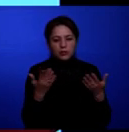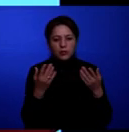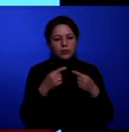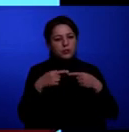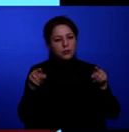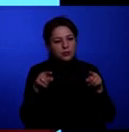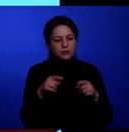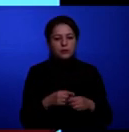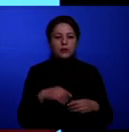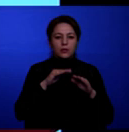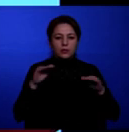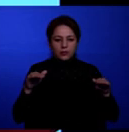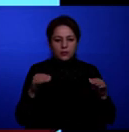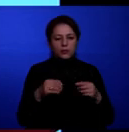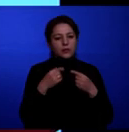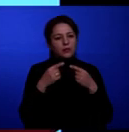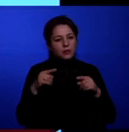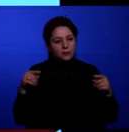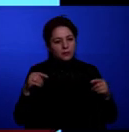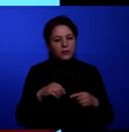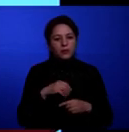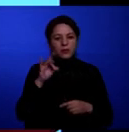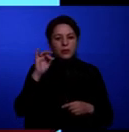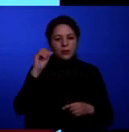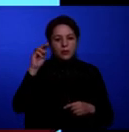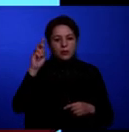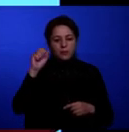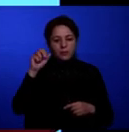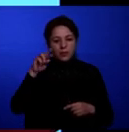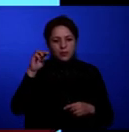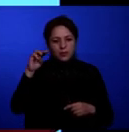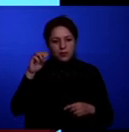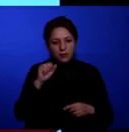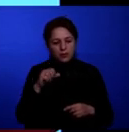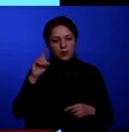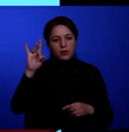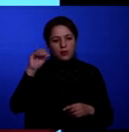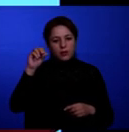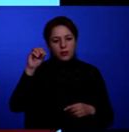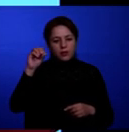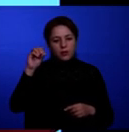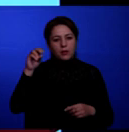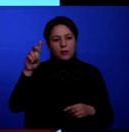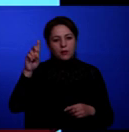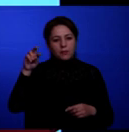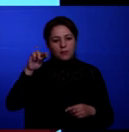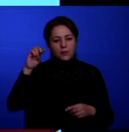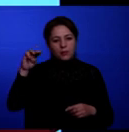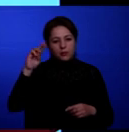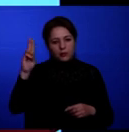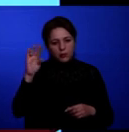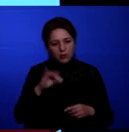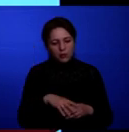ребята ребятки ребятушки ребячий и вторая группа слов ребята